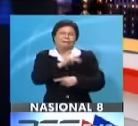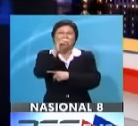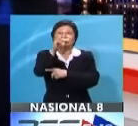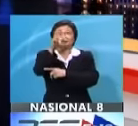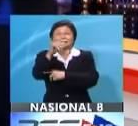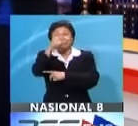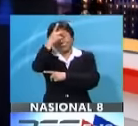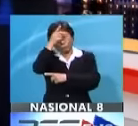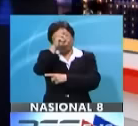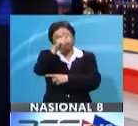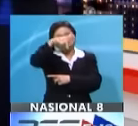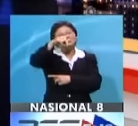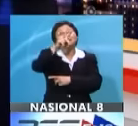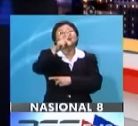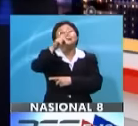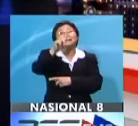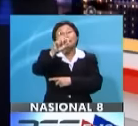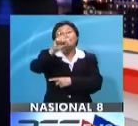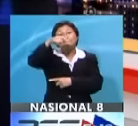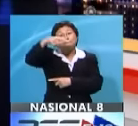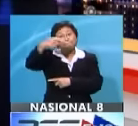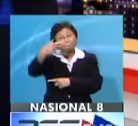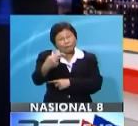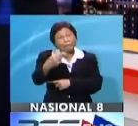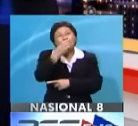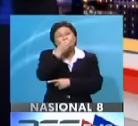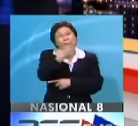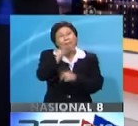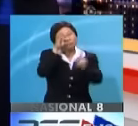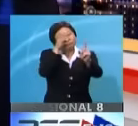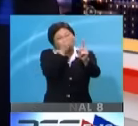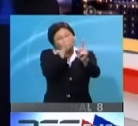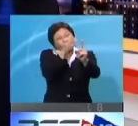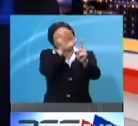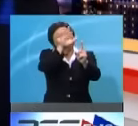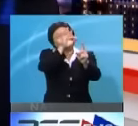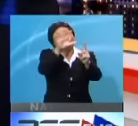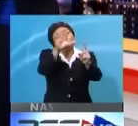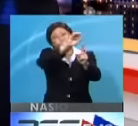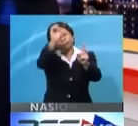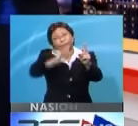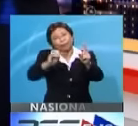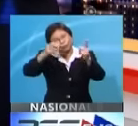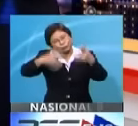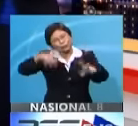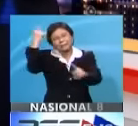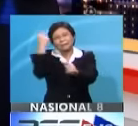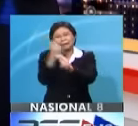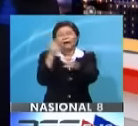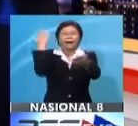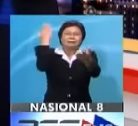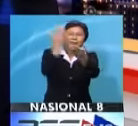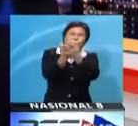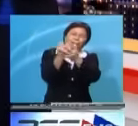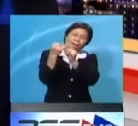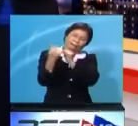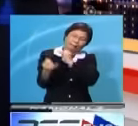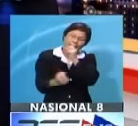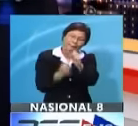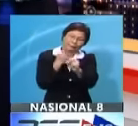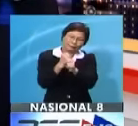Antarabangsa dan Industri, Datuk Seri Mustafa Mohamad memaklumkan sasaran 95 telah ditetapkan sehingga akhir tahun ini.